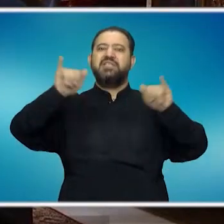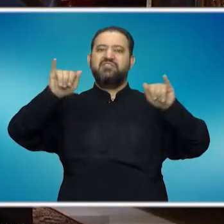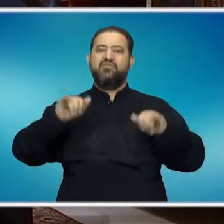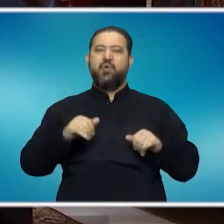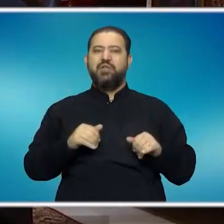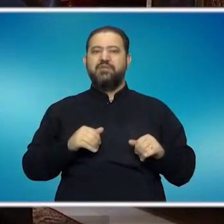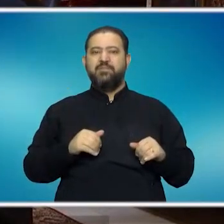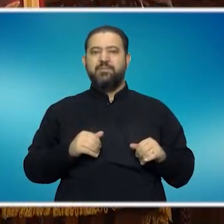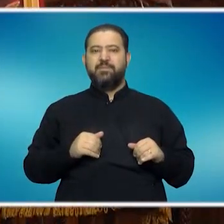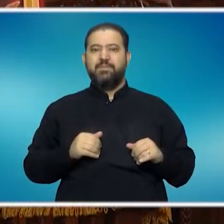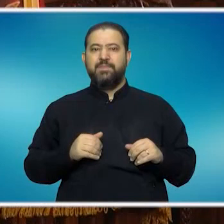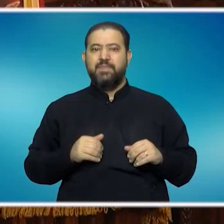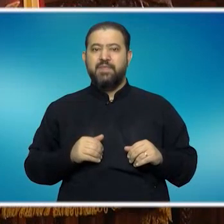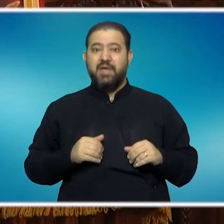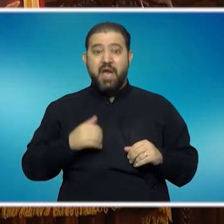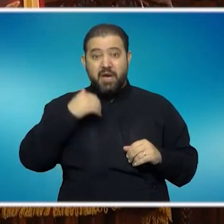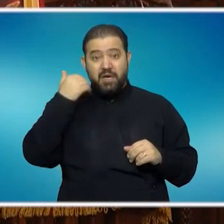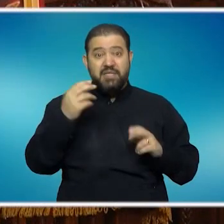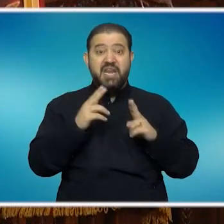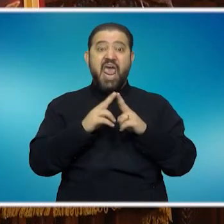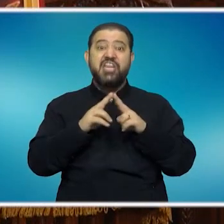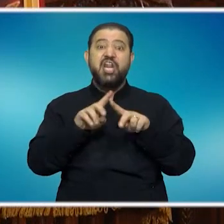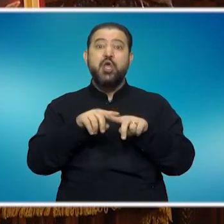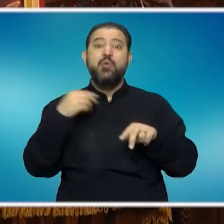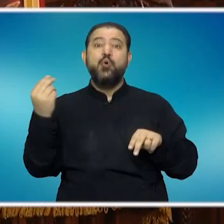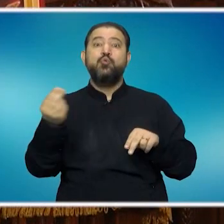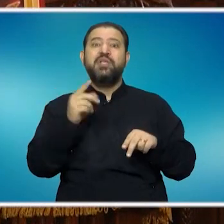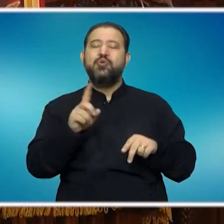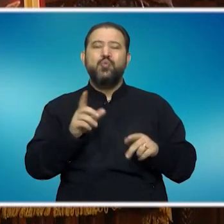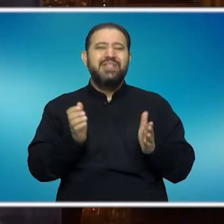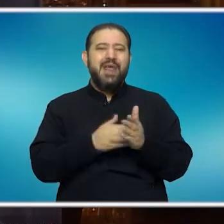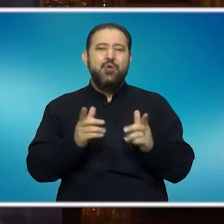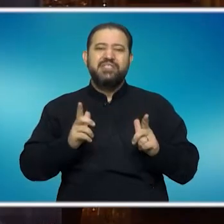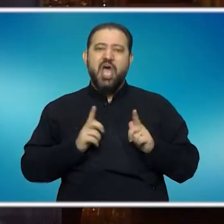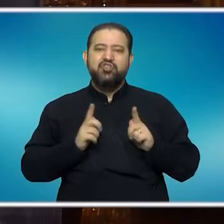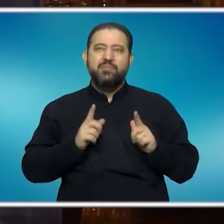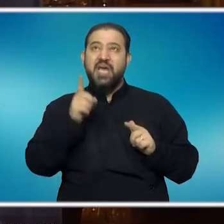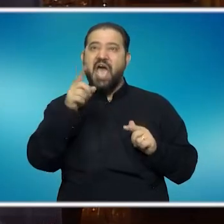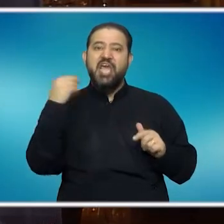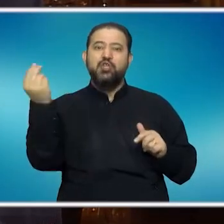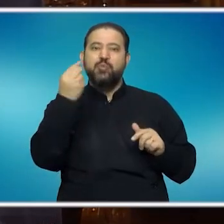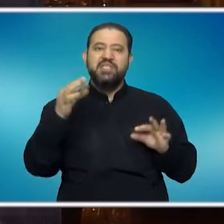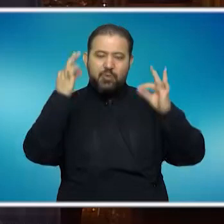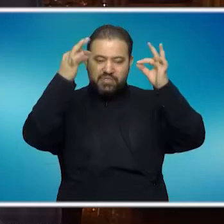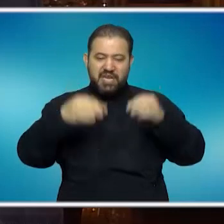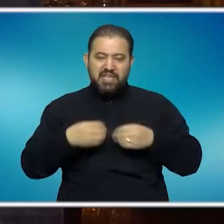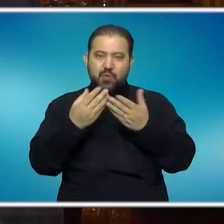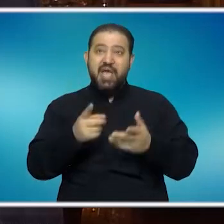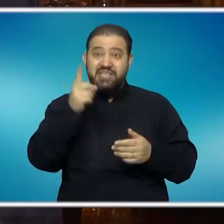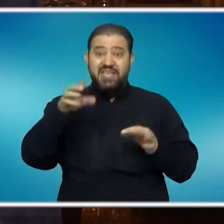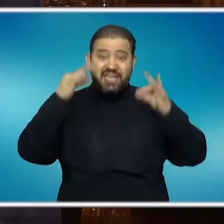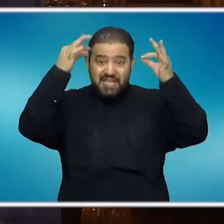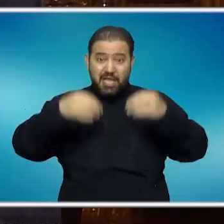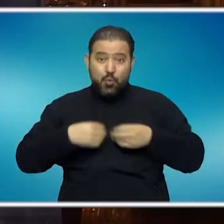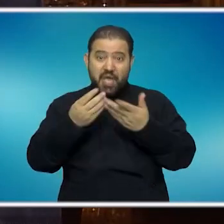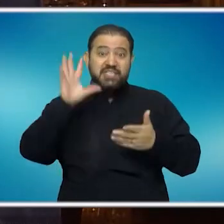trebuie, când ne întâlnim cu Dumnezeu, când ne întâlnim cu El, nu doar să așteptăm să ne ofere El ce ne oferă harul